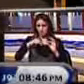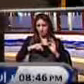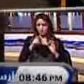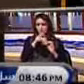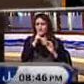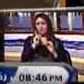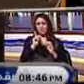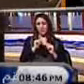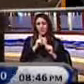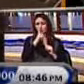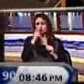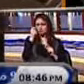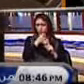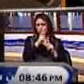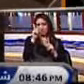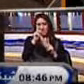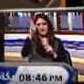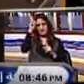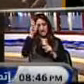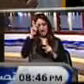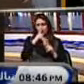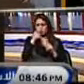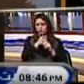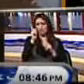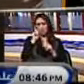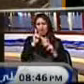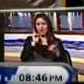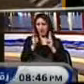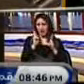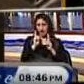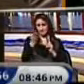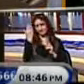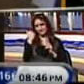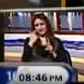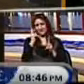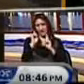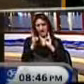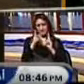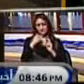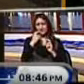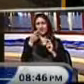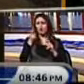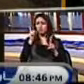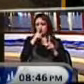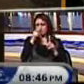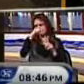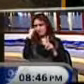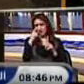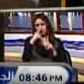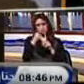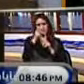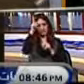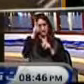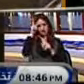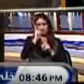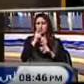لم يقصد الإساءة لأي من الصحفيين في الحفل الذي أقيم بمؤسسة أخبار اليوم أمس، مؤكدا أن